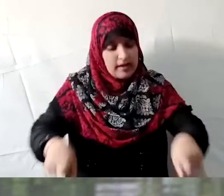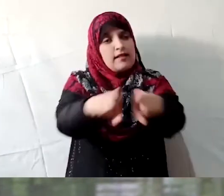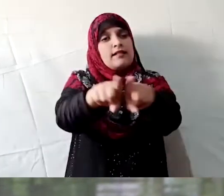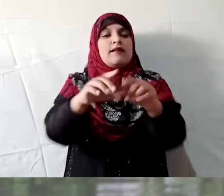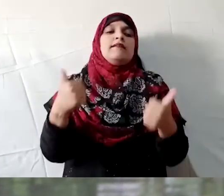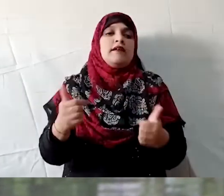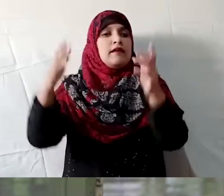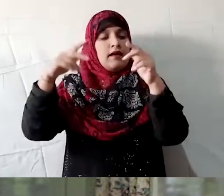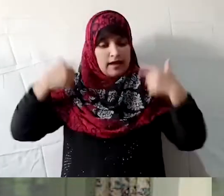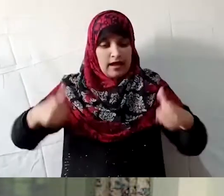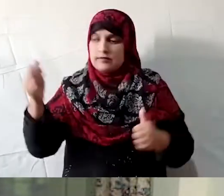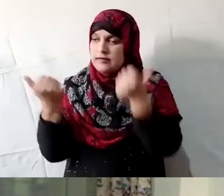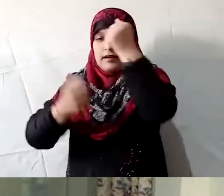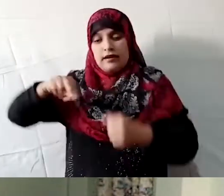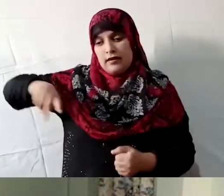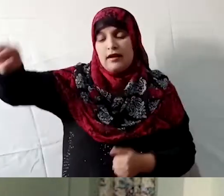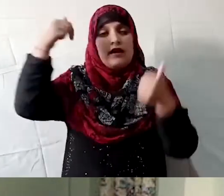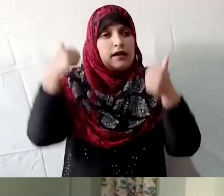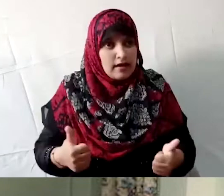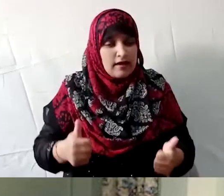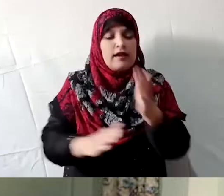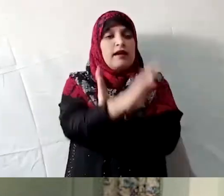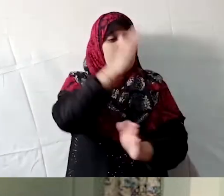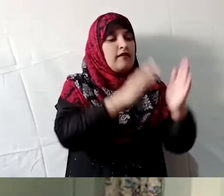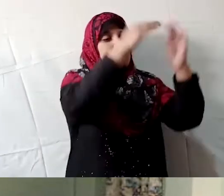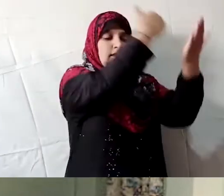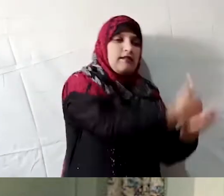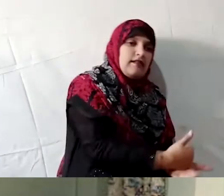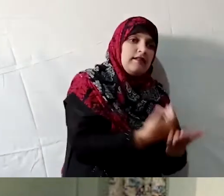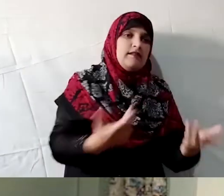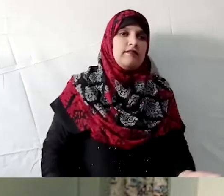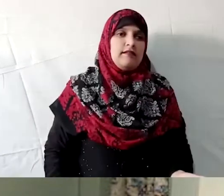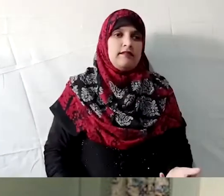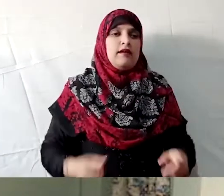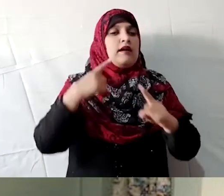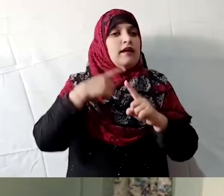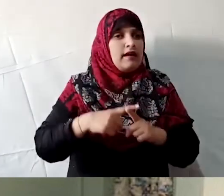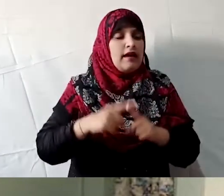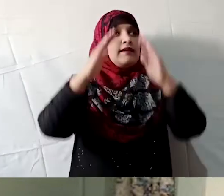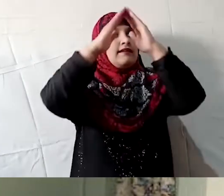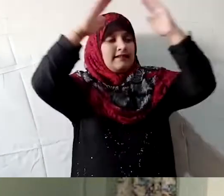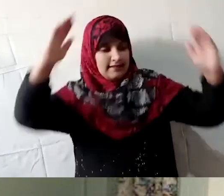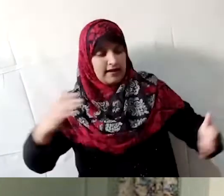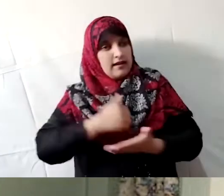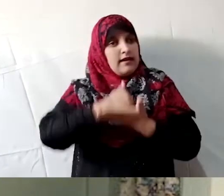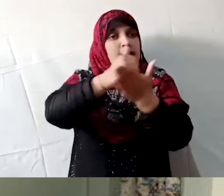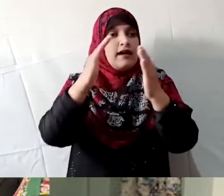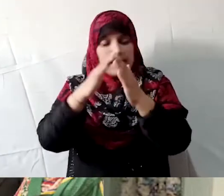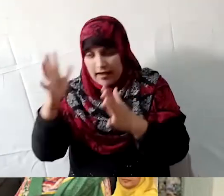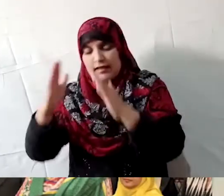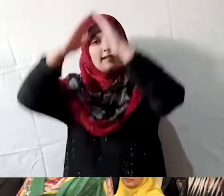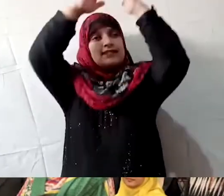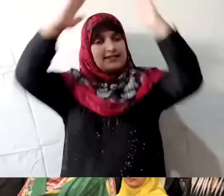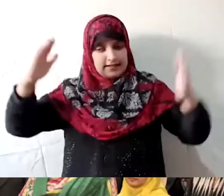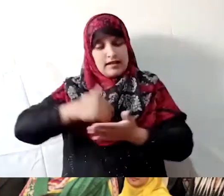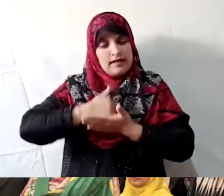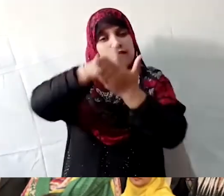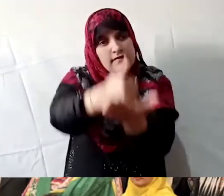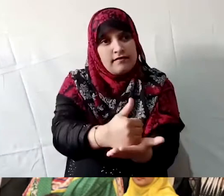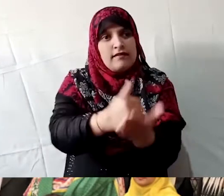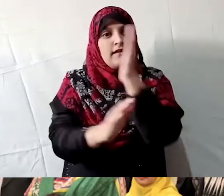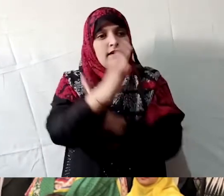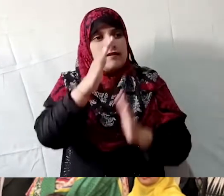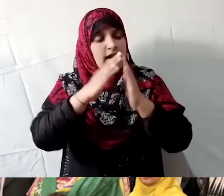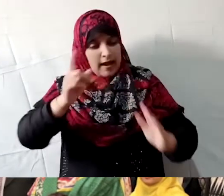चाहिए। डिस्ट्रिक्ट सतह पर शेल्टर होम होने चाहिए, और इसमें सबसे ज़्यादा ज़रूरी ये है कि इस मनसूबा बंदी